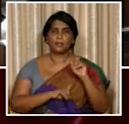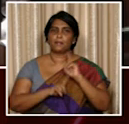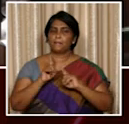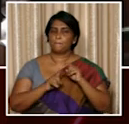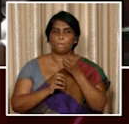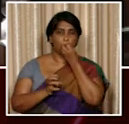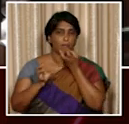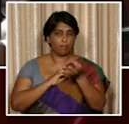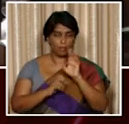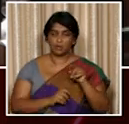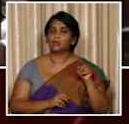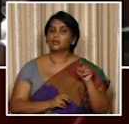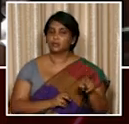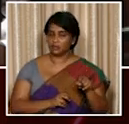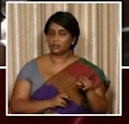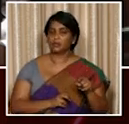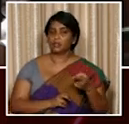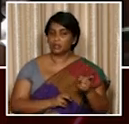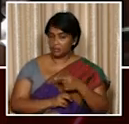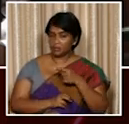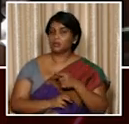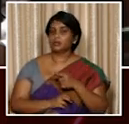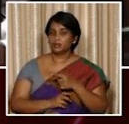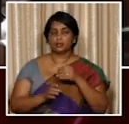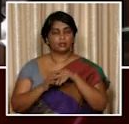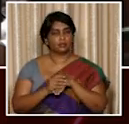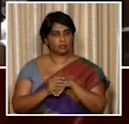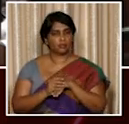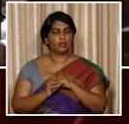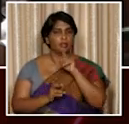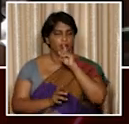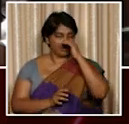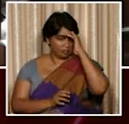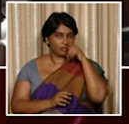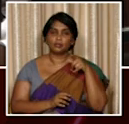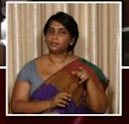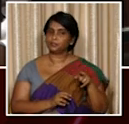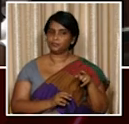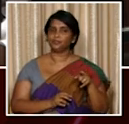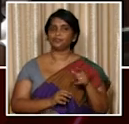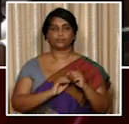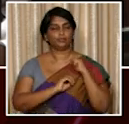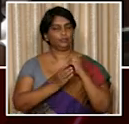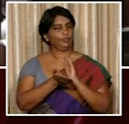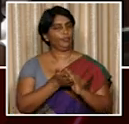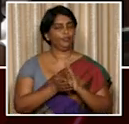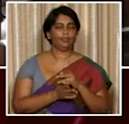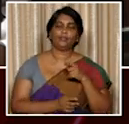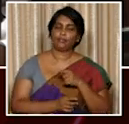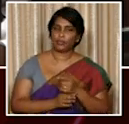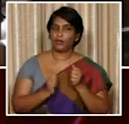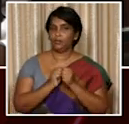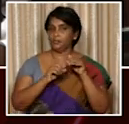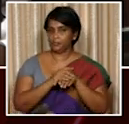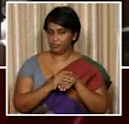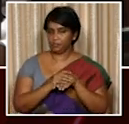அப்போதைய சபாநாயகரின் அந்தரங்க உதவிச் செயலாளராகவும் பணியாற்றினார் என்பதை மறக்க முடியாது. பாராளுமன்ற